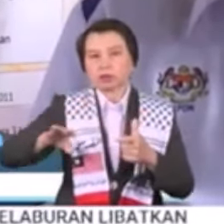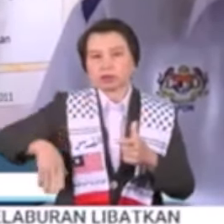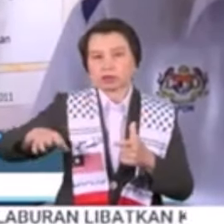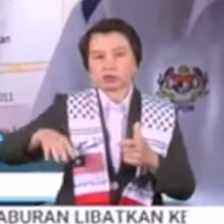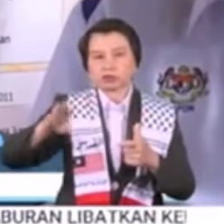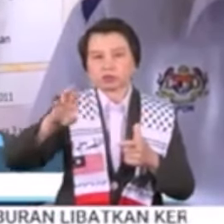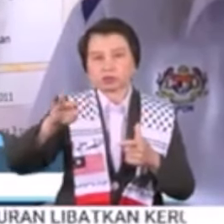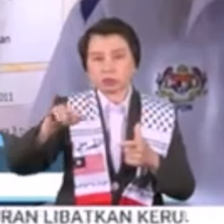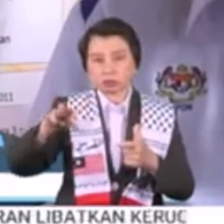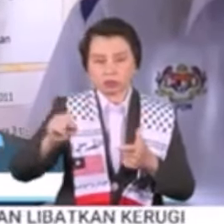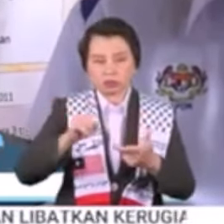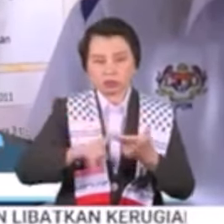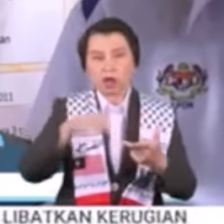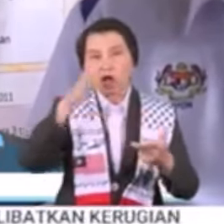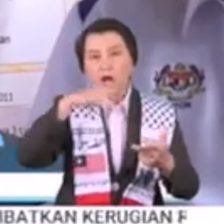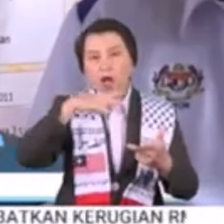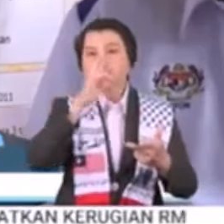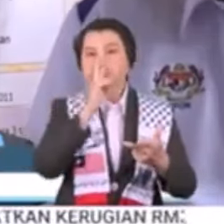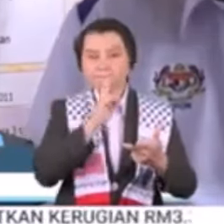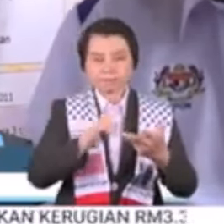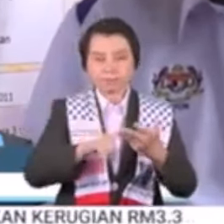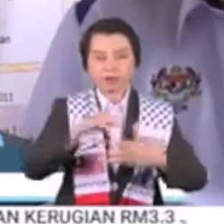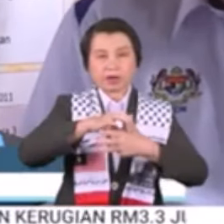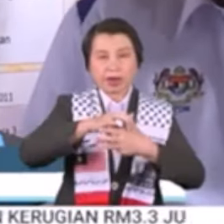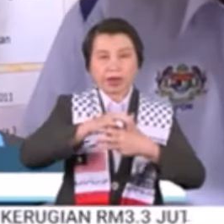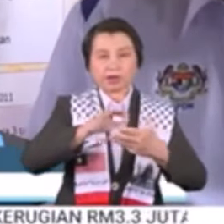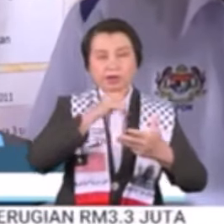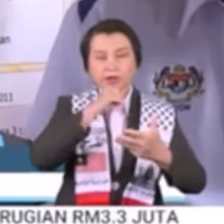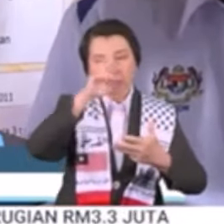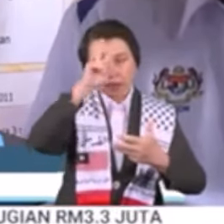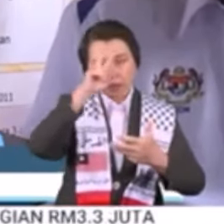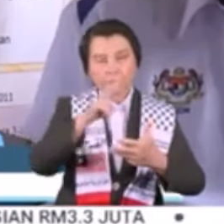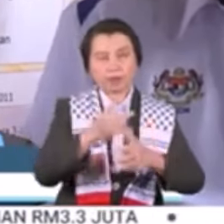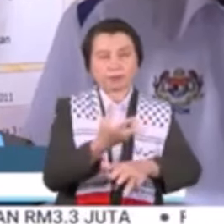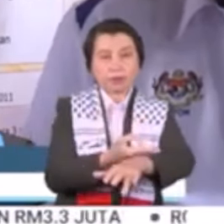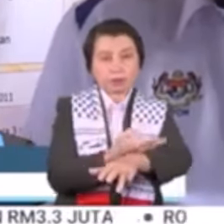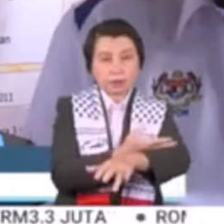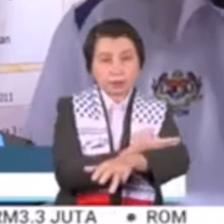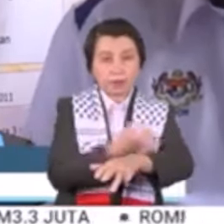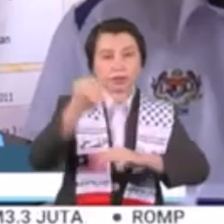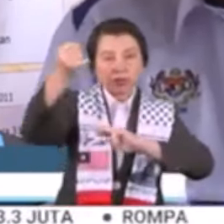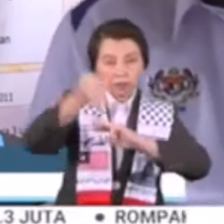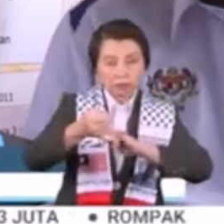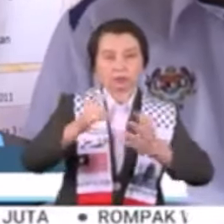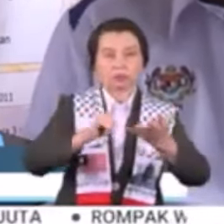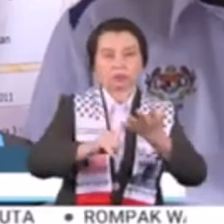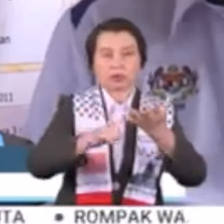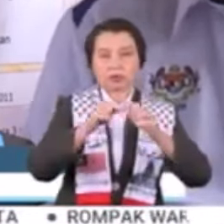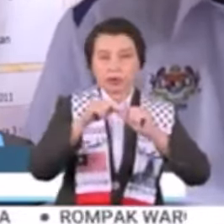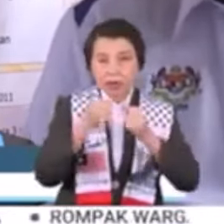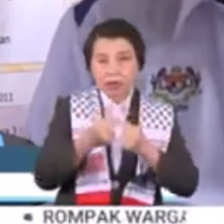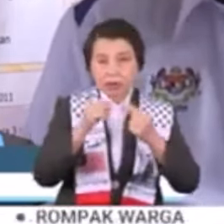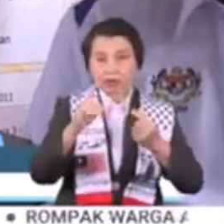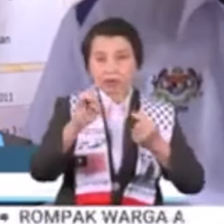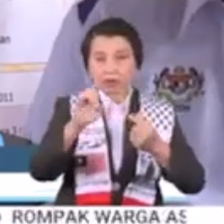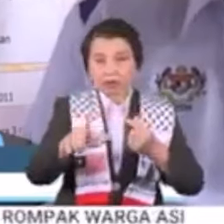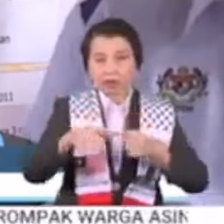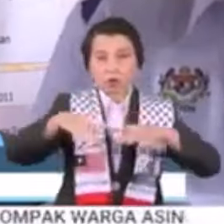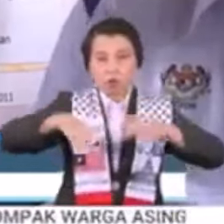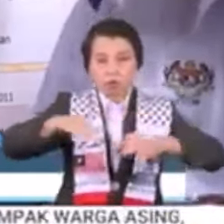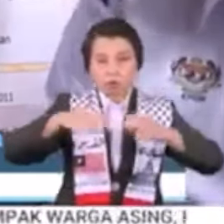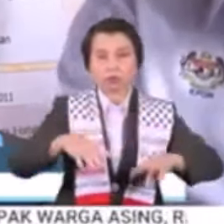ros, cili merah, daging kambing biri-biri bertulang import, kacang dal